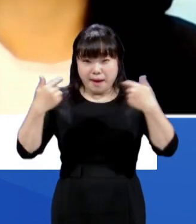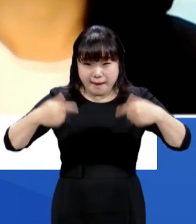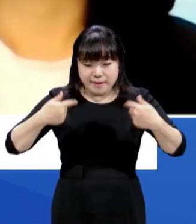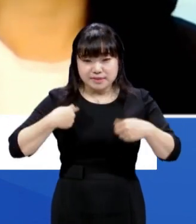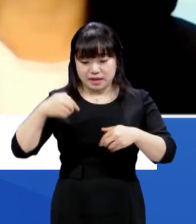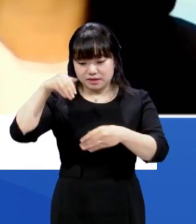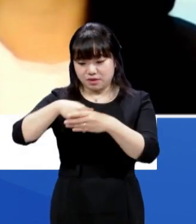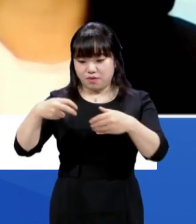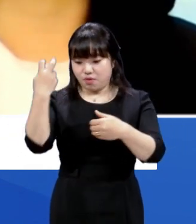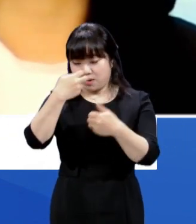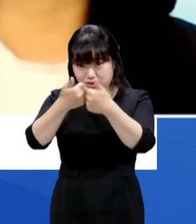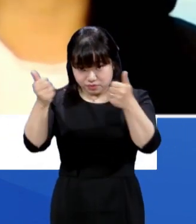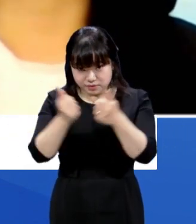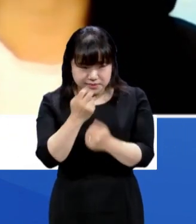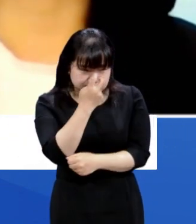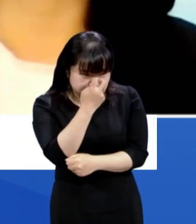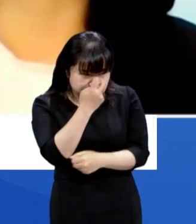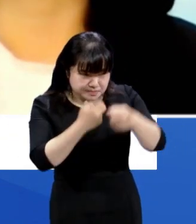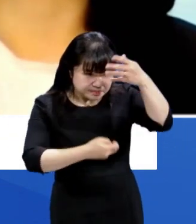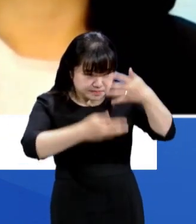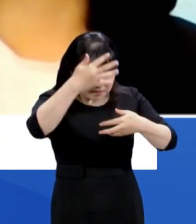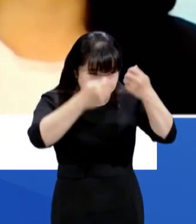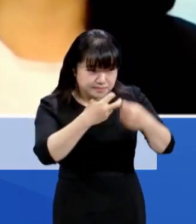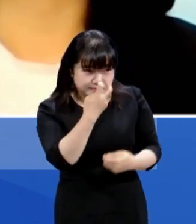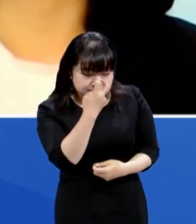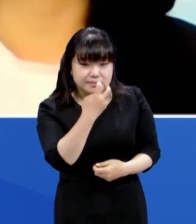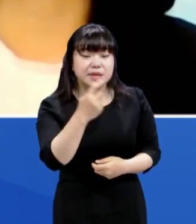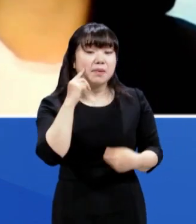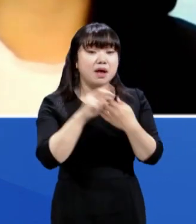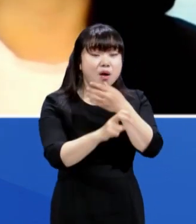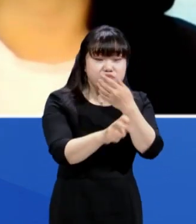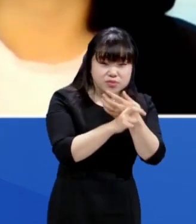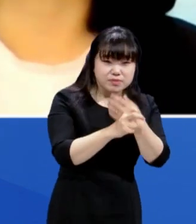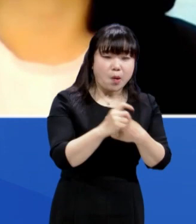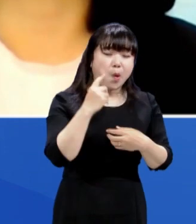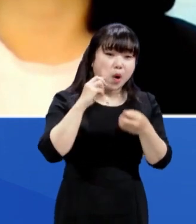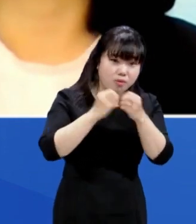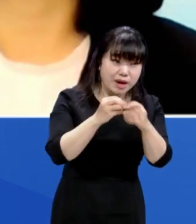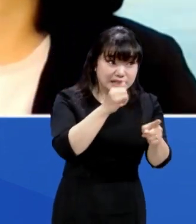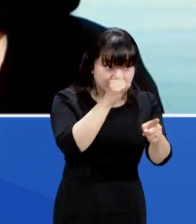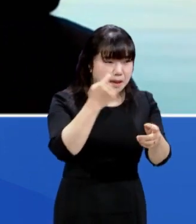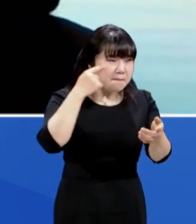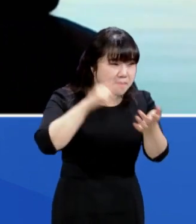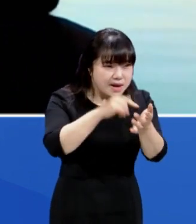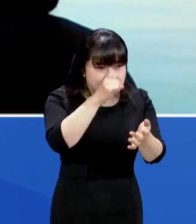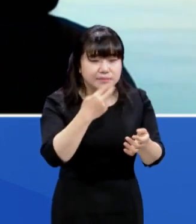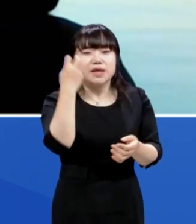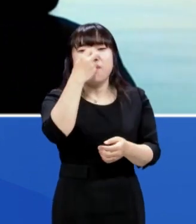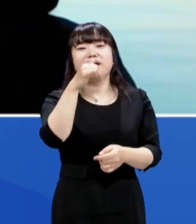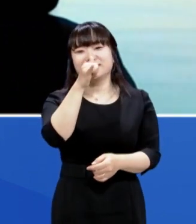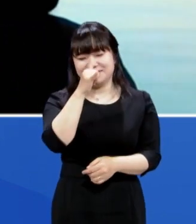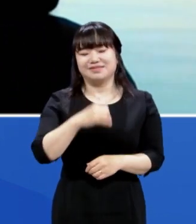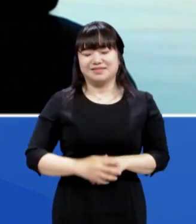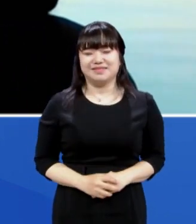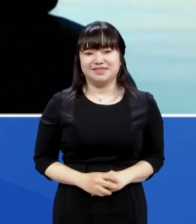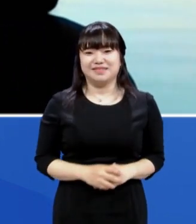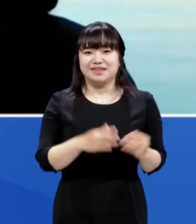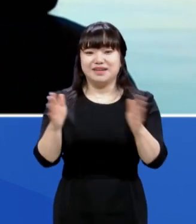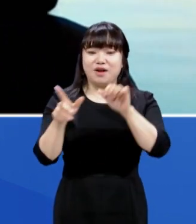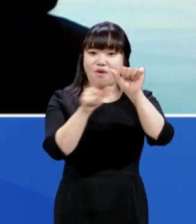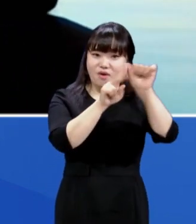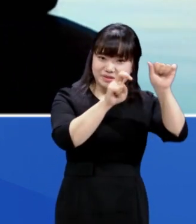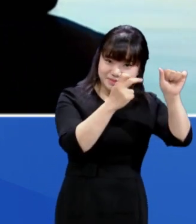안에서 허위 사실이나 불법 사실이 유출 확산되는 것을 방지하고 있습니다 4 오는 27일과